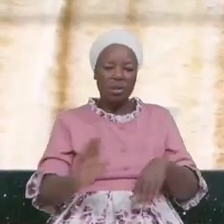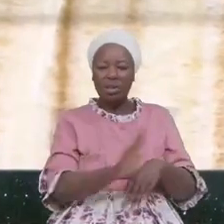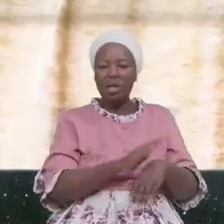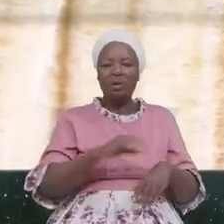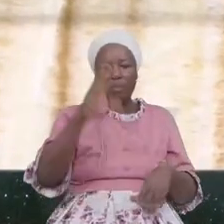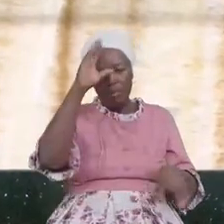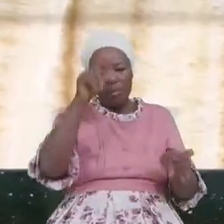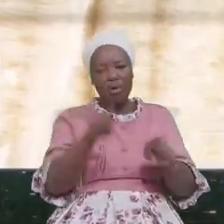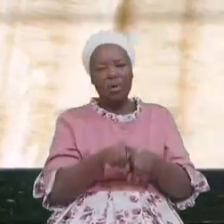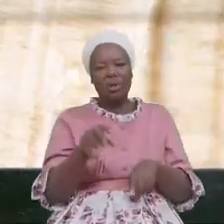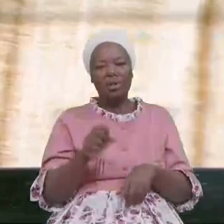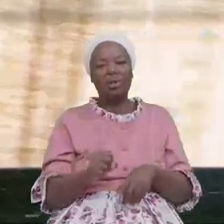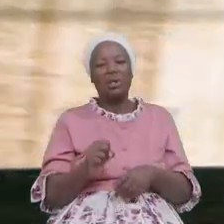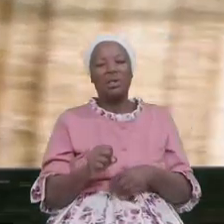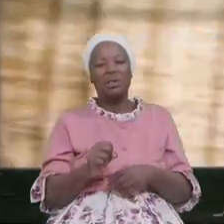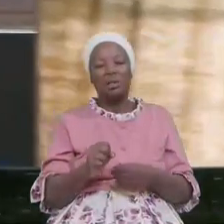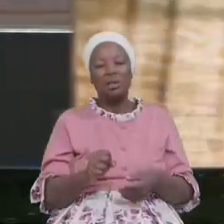2 Corinthiens 3,